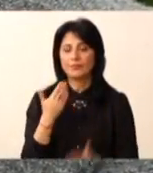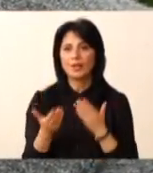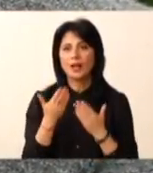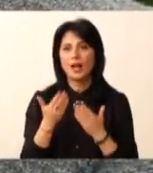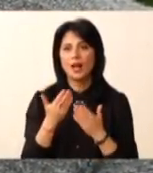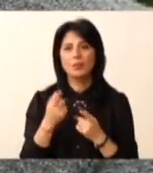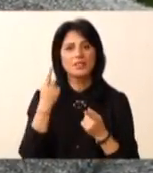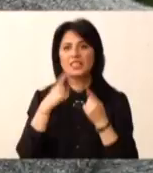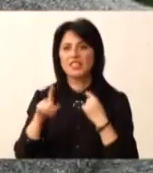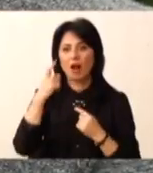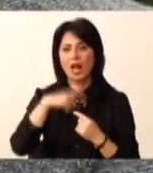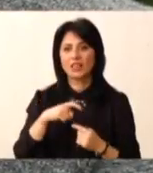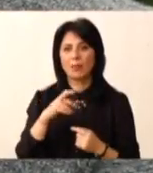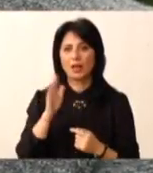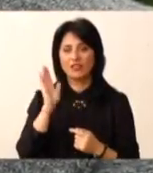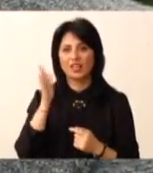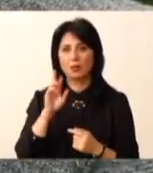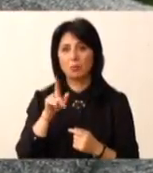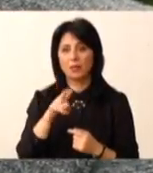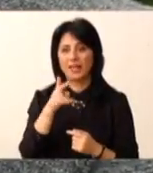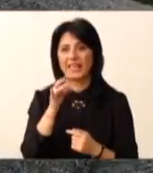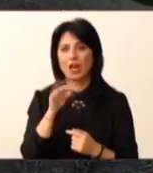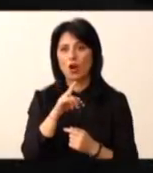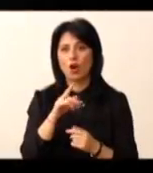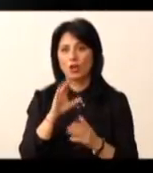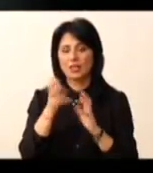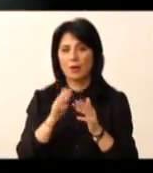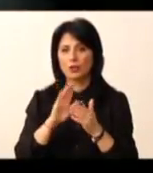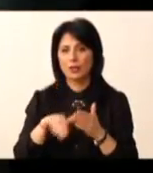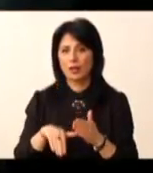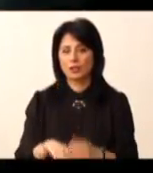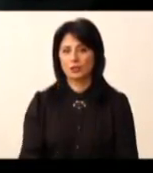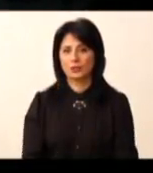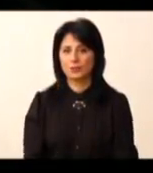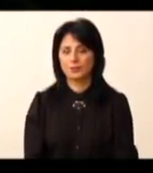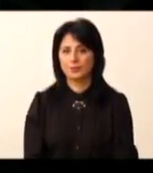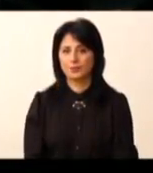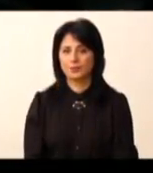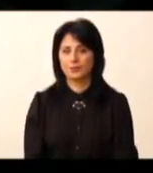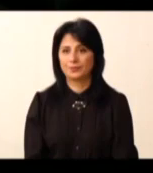ალბათ სულ სხვა ადამიანი ვიქნებოდი გიგოს და ამ სამყაროს გარეშე.